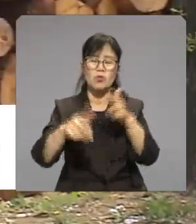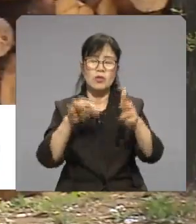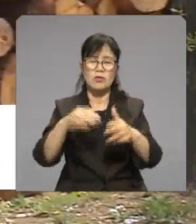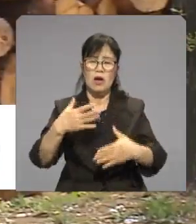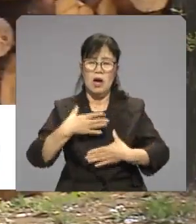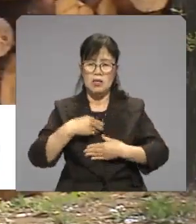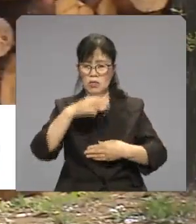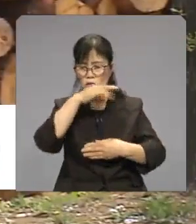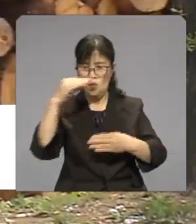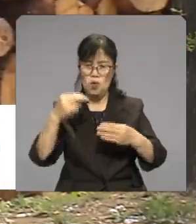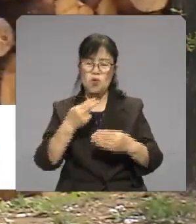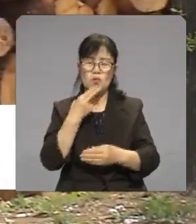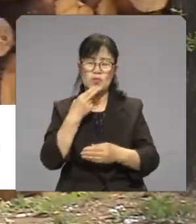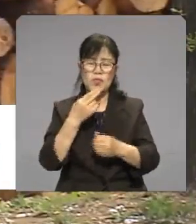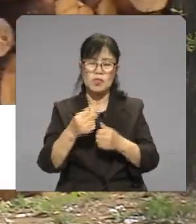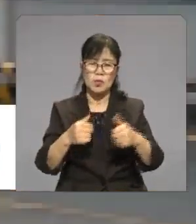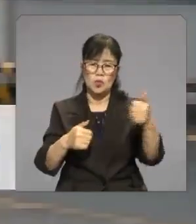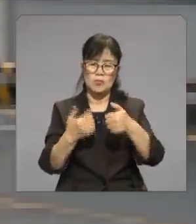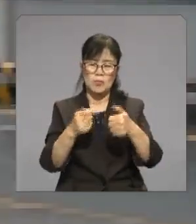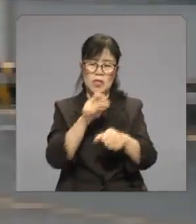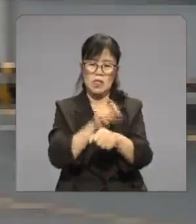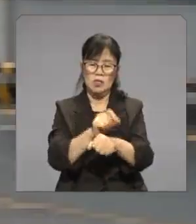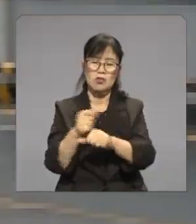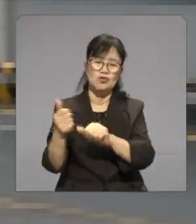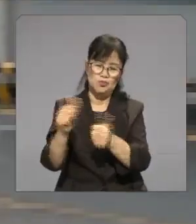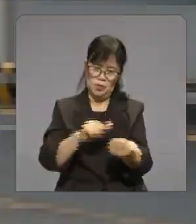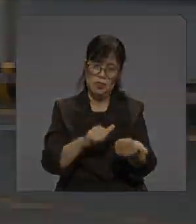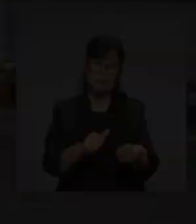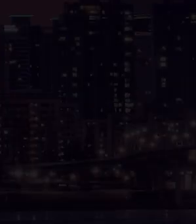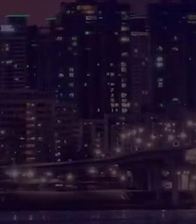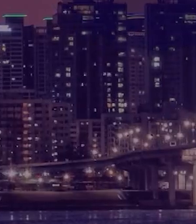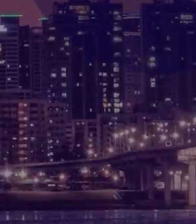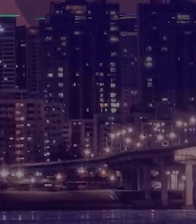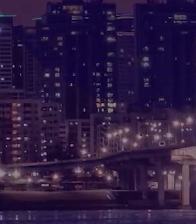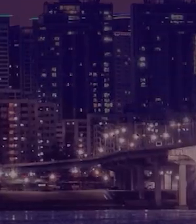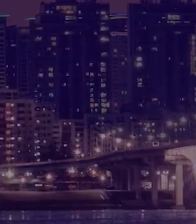제대로 하지 않나 50대 직원을 숨지게한 혐의를 받고